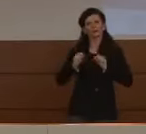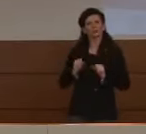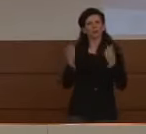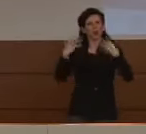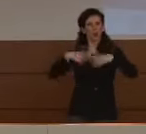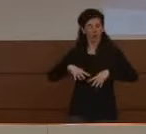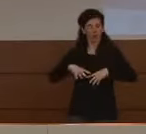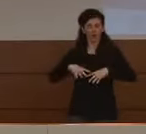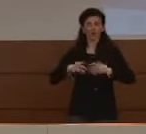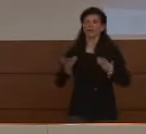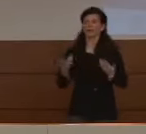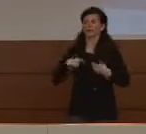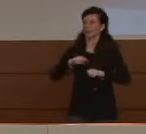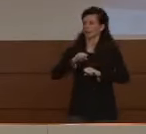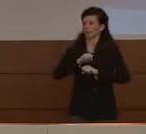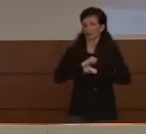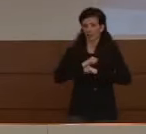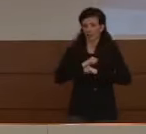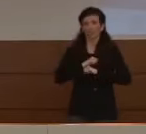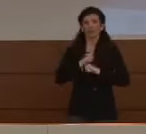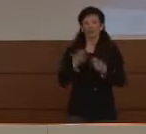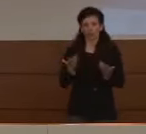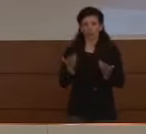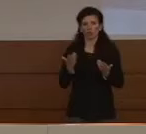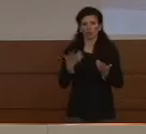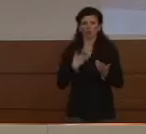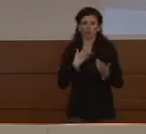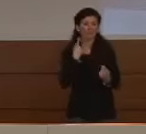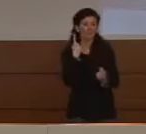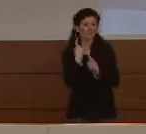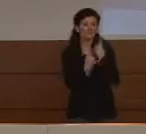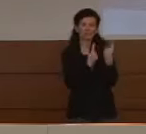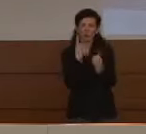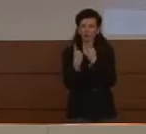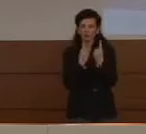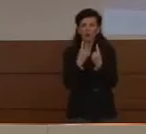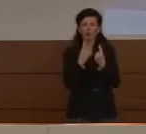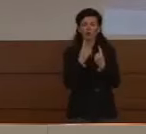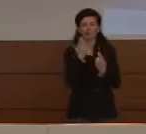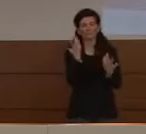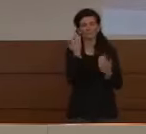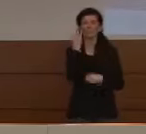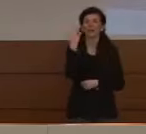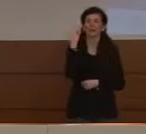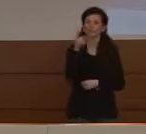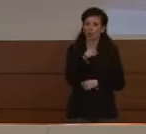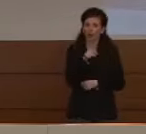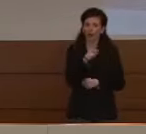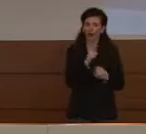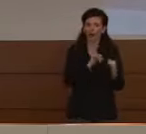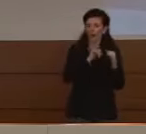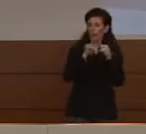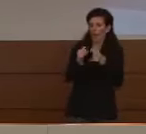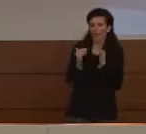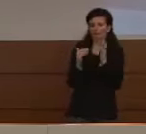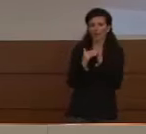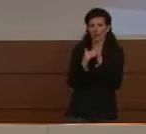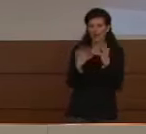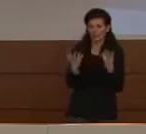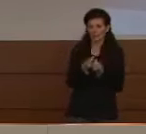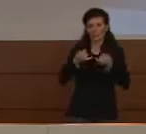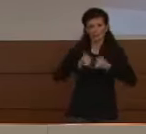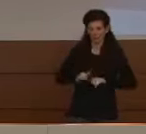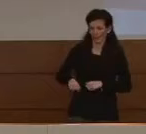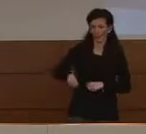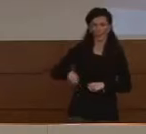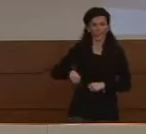credo che comunque qualora esistano delle situazioni particolari e si esca di casa con un bambino rispettando